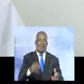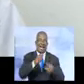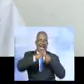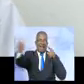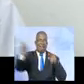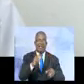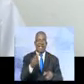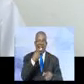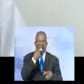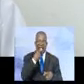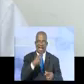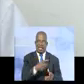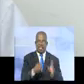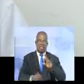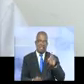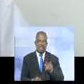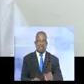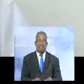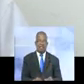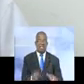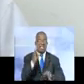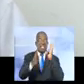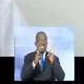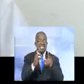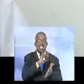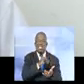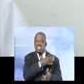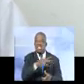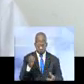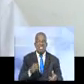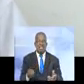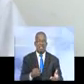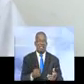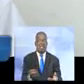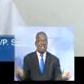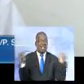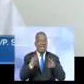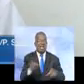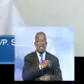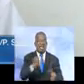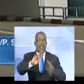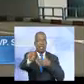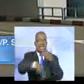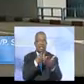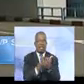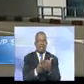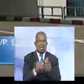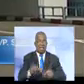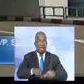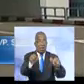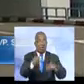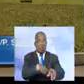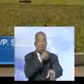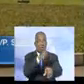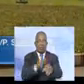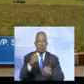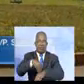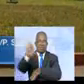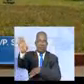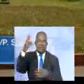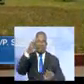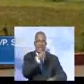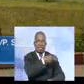crise généralisée. Si la crise se prolonge et dure plus de 10 minutes, alors il faut envoyer le malade rapidement. Contrairement à ce qui se dit,